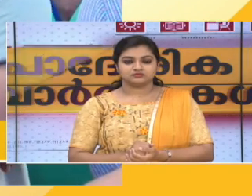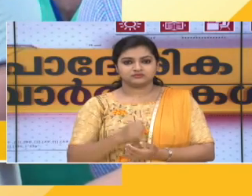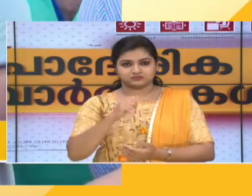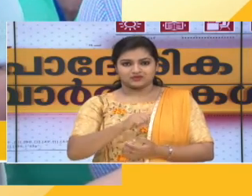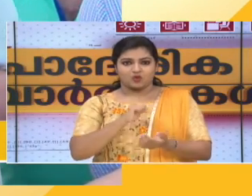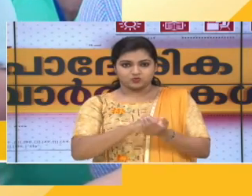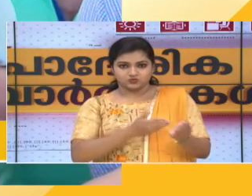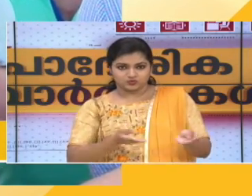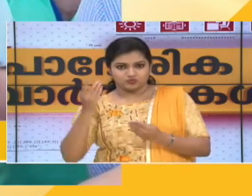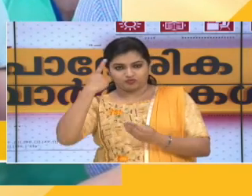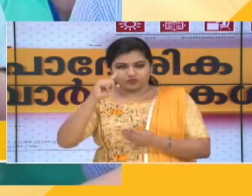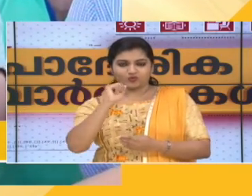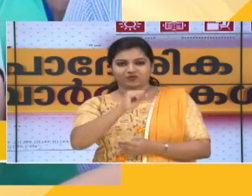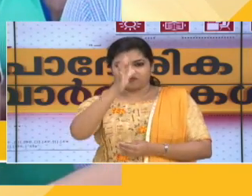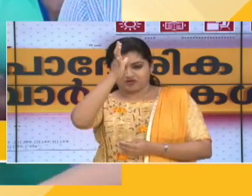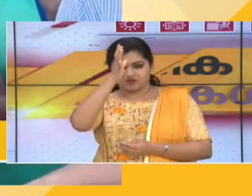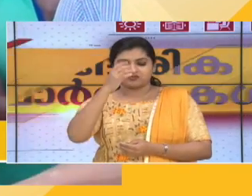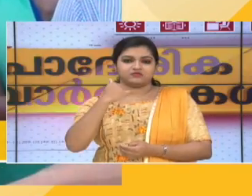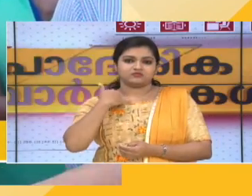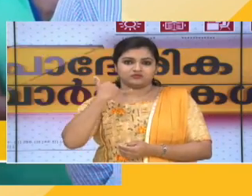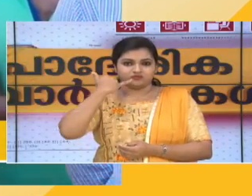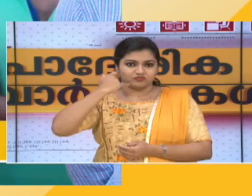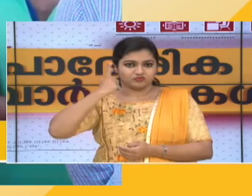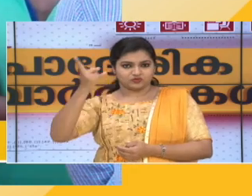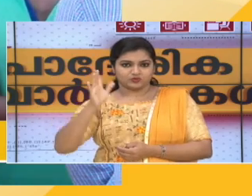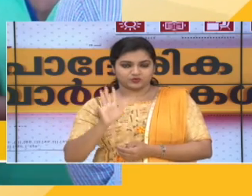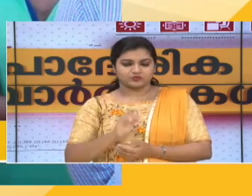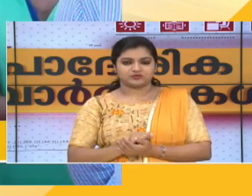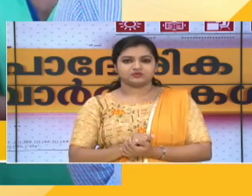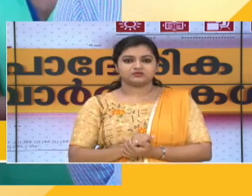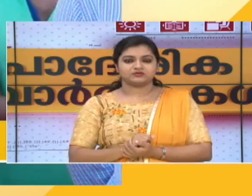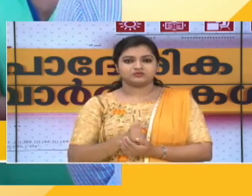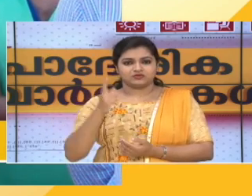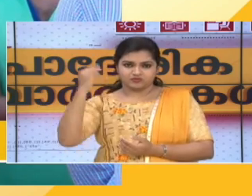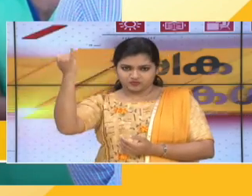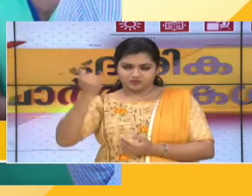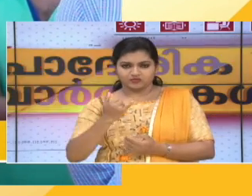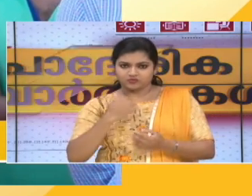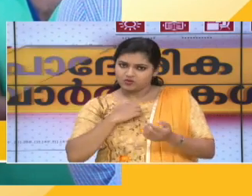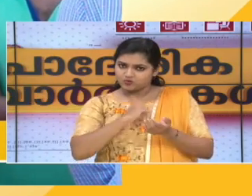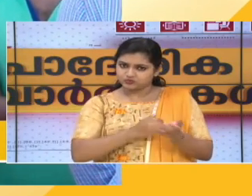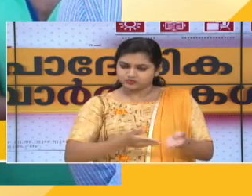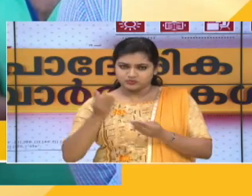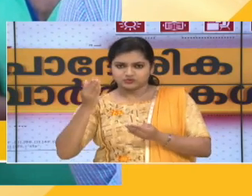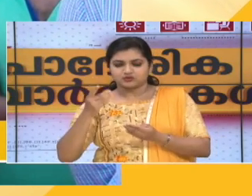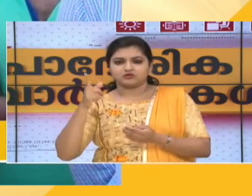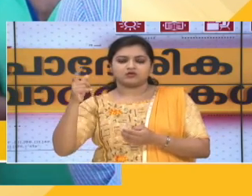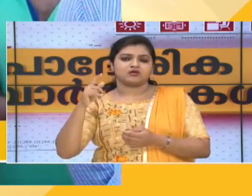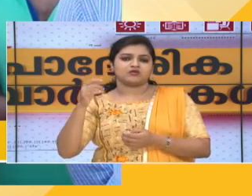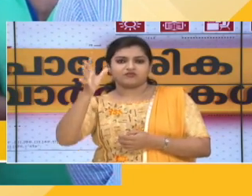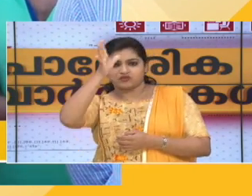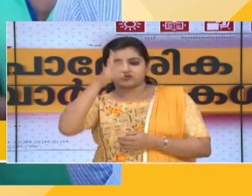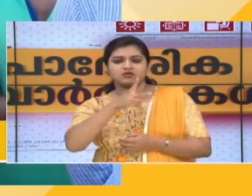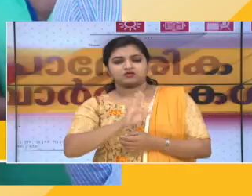ഒന്ന് പുള്ളി ഇവിടുത്തെ ഒരു ബത്തേരി ബാറിലെ അഡ്വക്കേറ്റാണ്. അപ്പോൾ ഞങ്ങൾ കൊണ്ടുപോട്ടെ, കൊണ്ടുപോകാൻ തുടങ്ങുകയാണെന്ന് പറഞ്ഞു. അപ്പോൾ പുള്ളി പറഞ്ഞത് ചുങ്കത്തുണ്ട്,